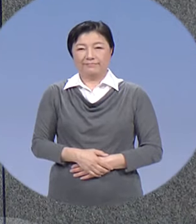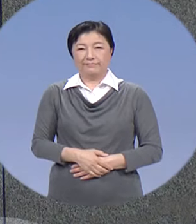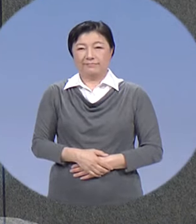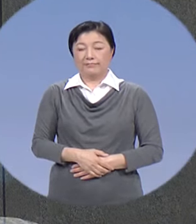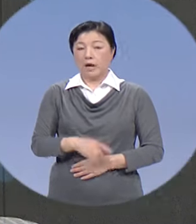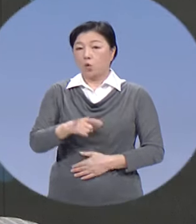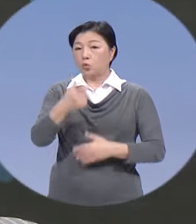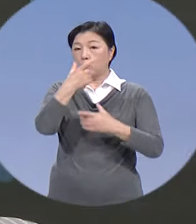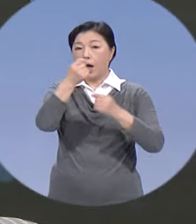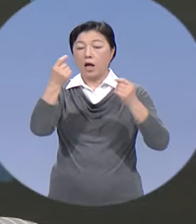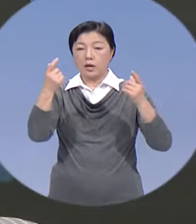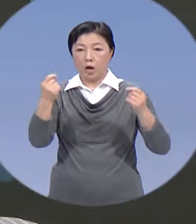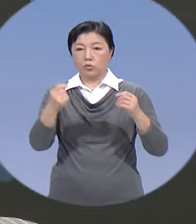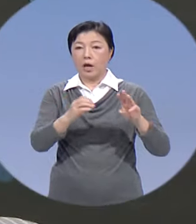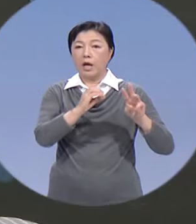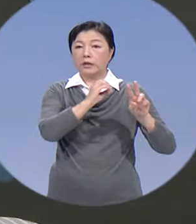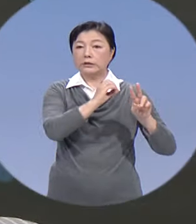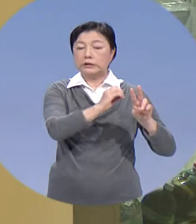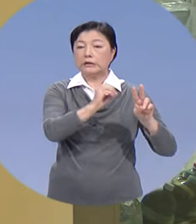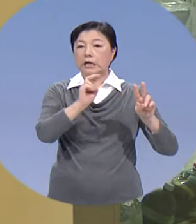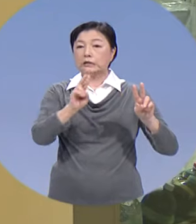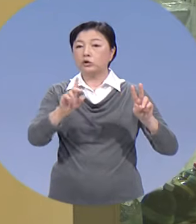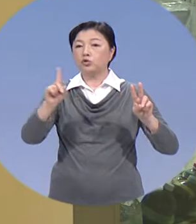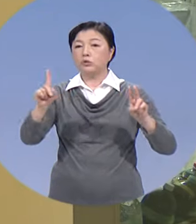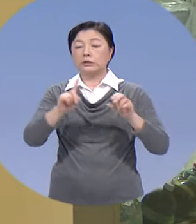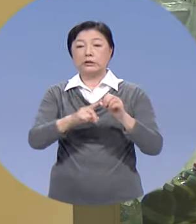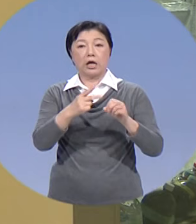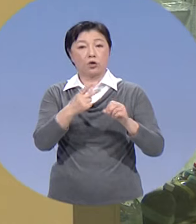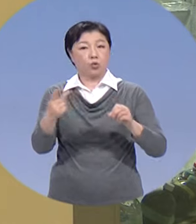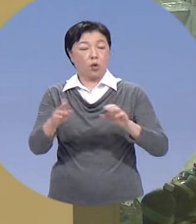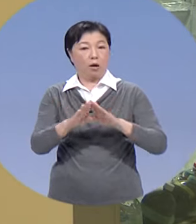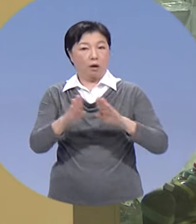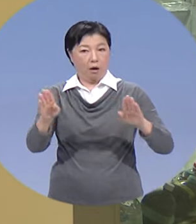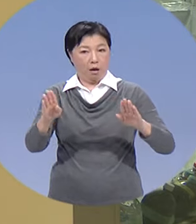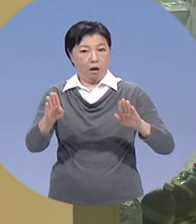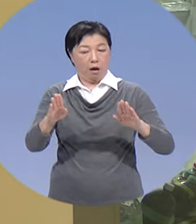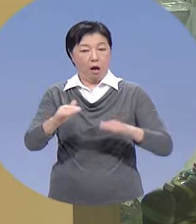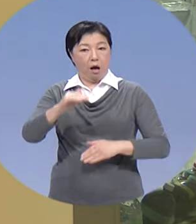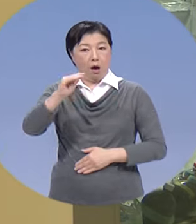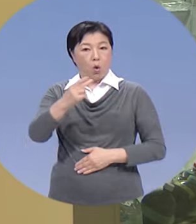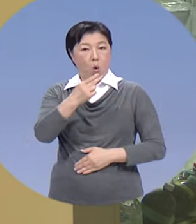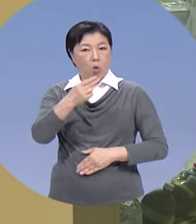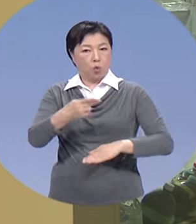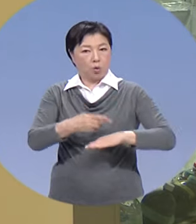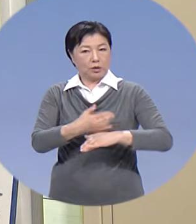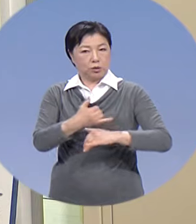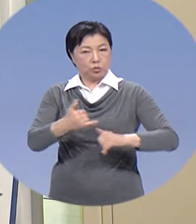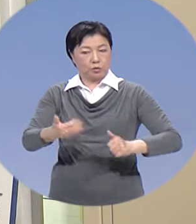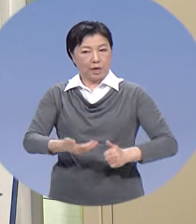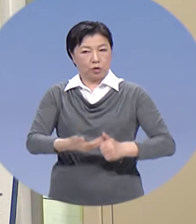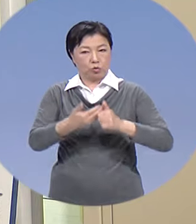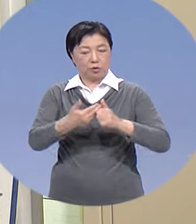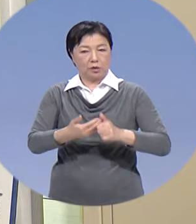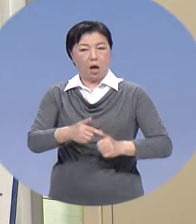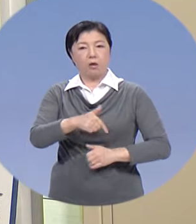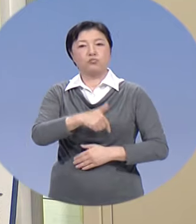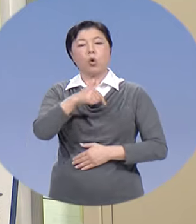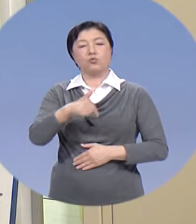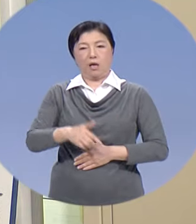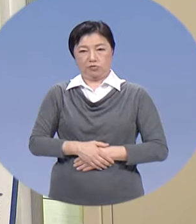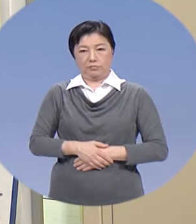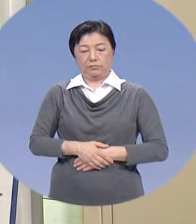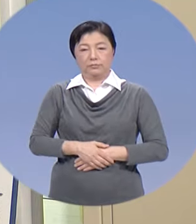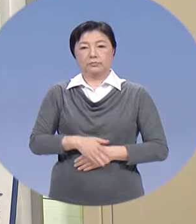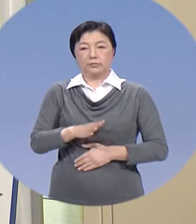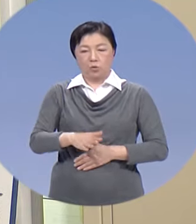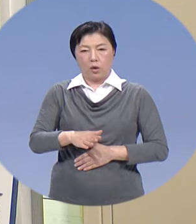この大学で2021年度から始まった高度技術者育成プログラムは、日本の宇宙産業の基盤を